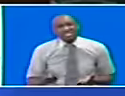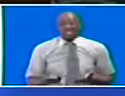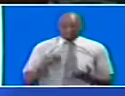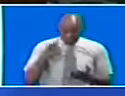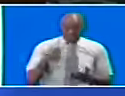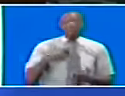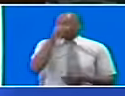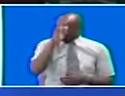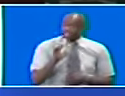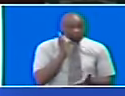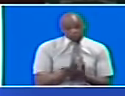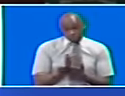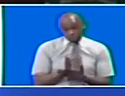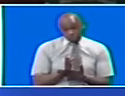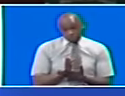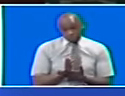was serious.